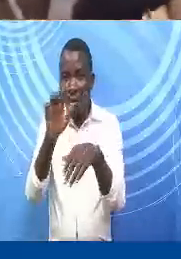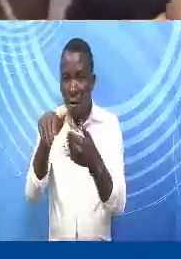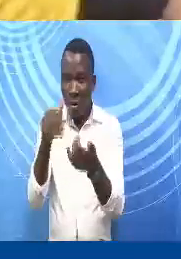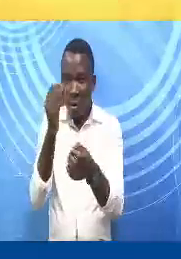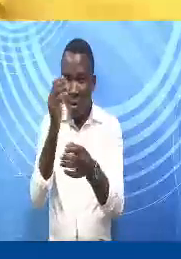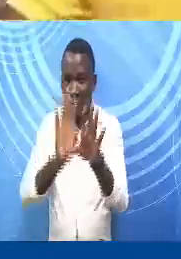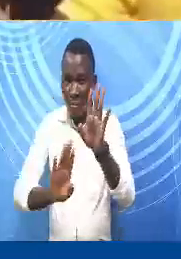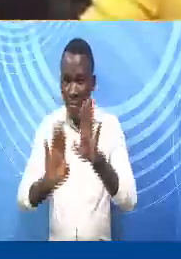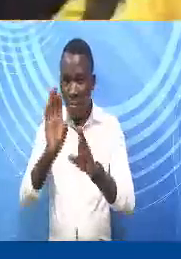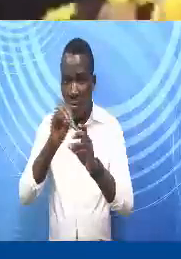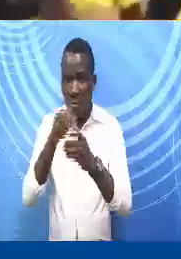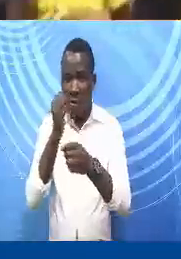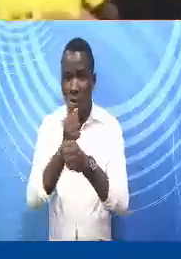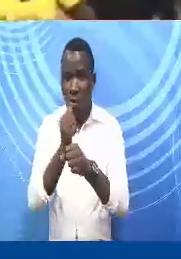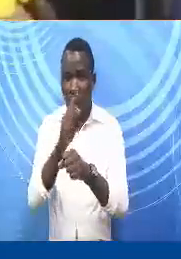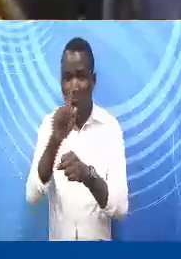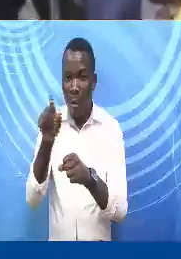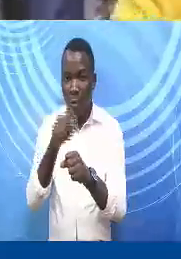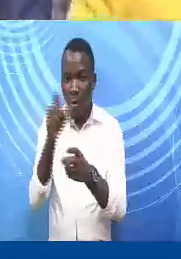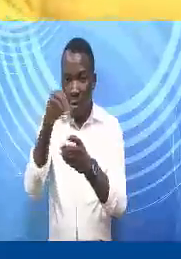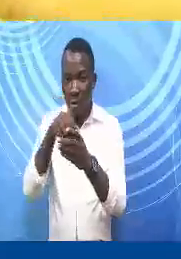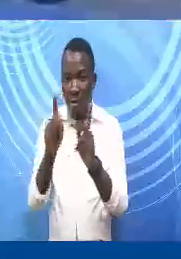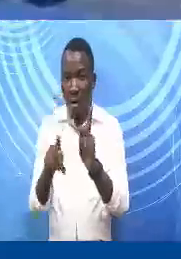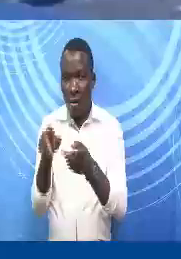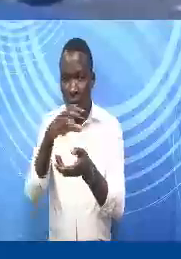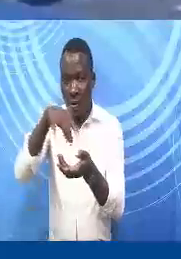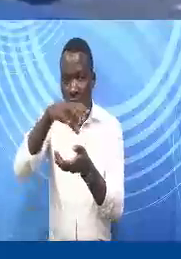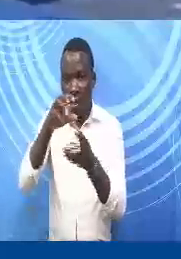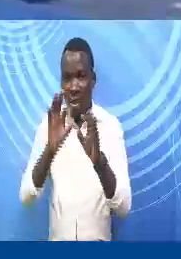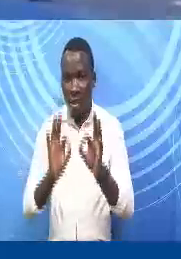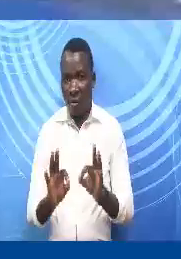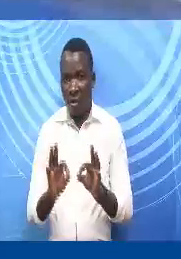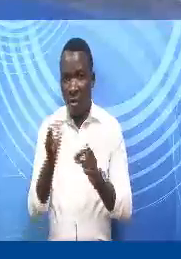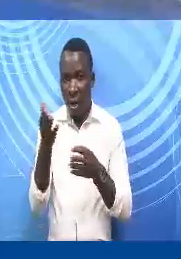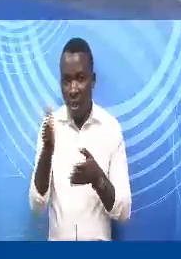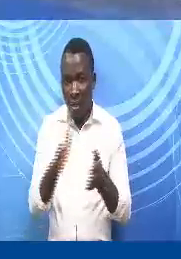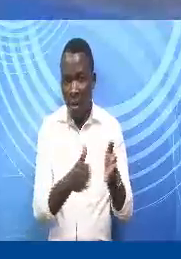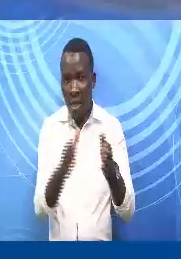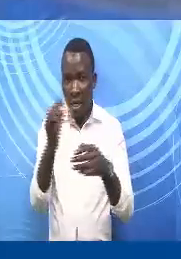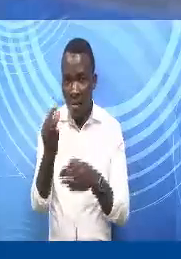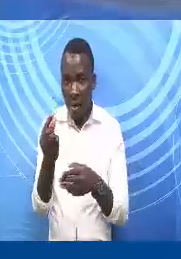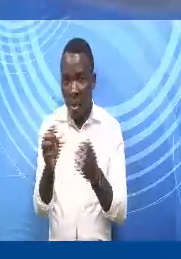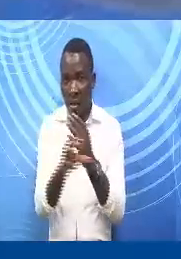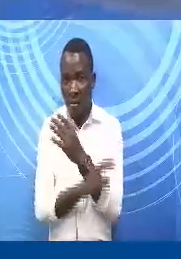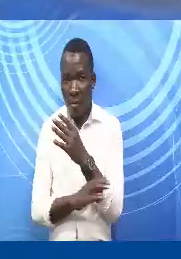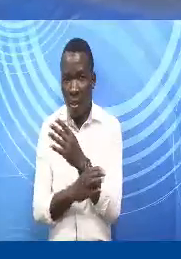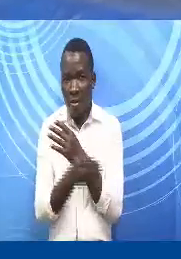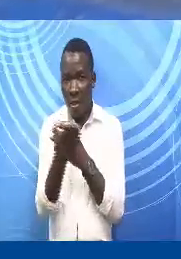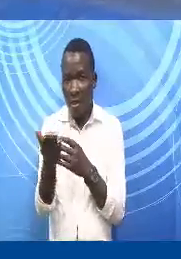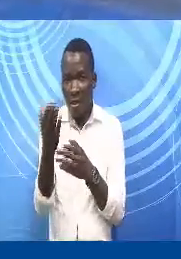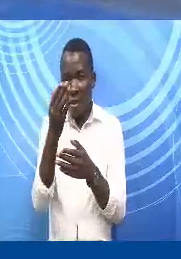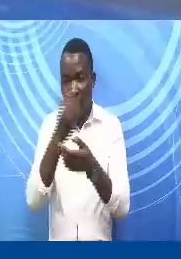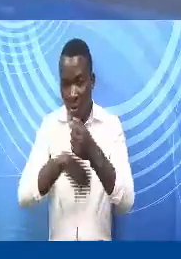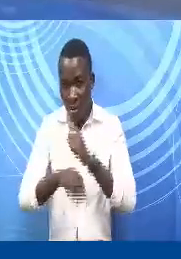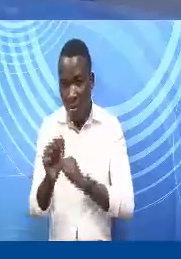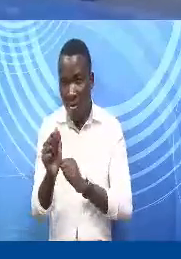bo mu rwego rwo gutwara abantu n'ibintu. Hari imihanda mike muri iki gihugu ndetse bimwe mu bikorwa byo gutwara abantu